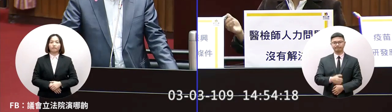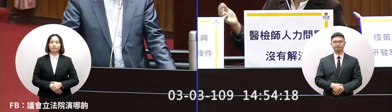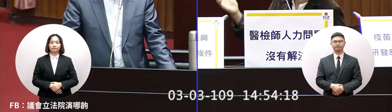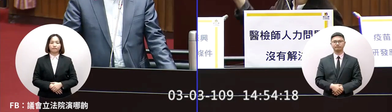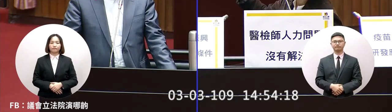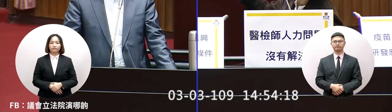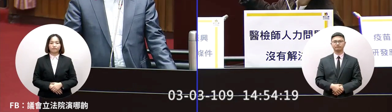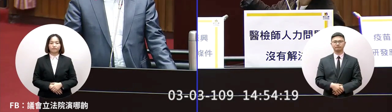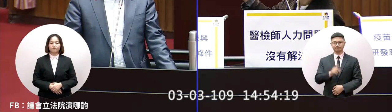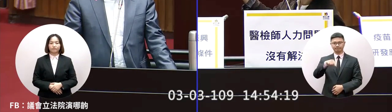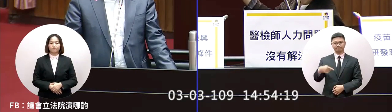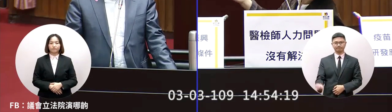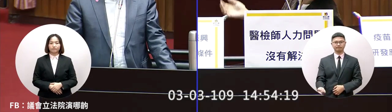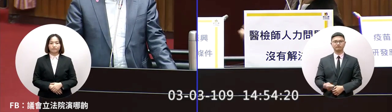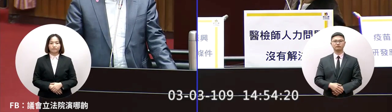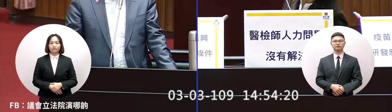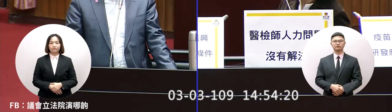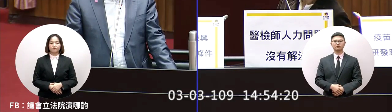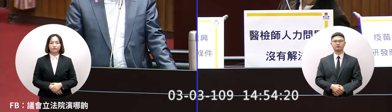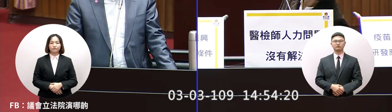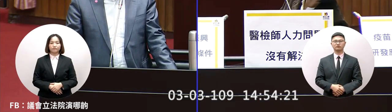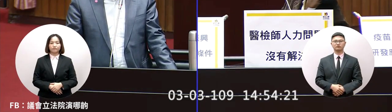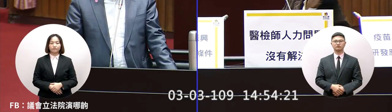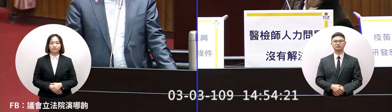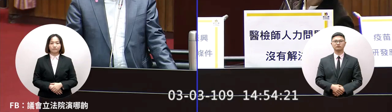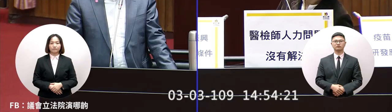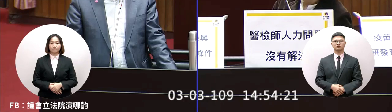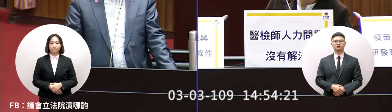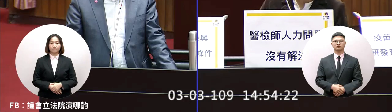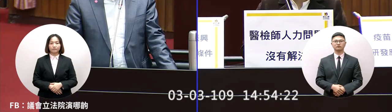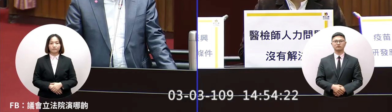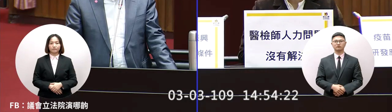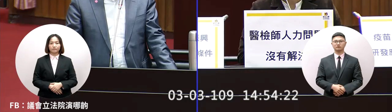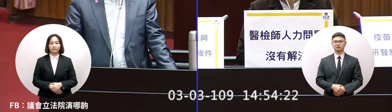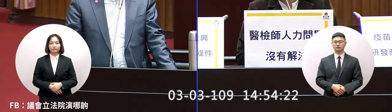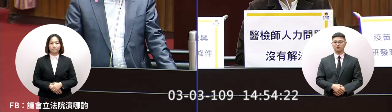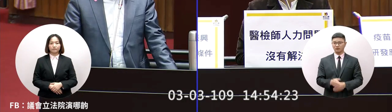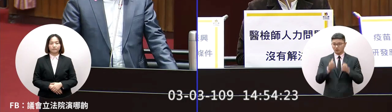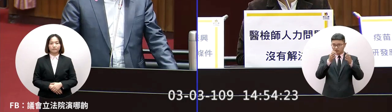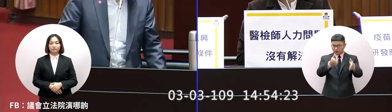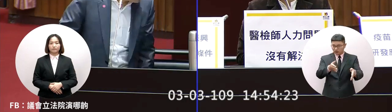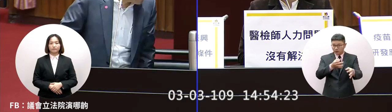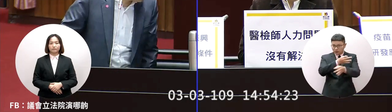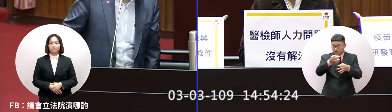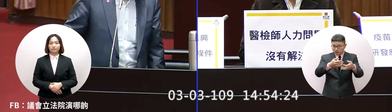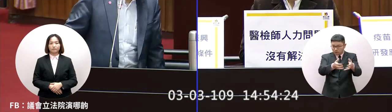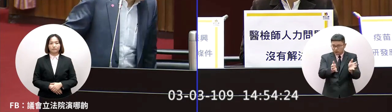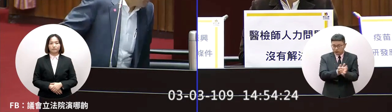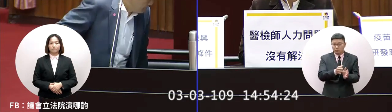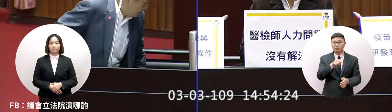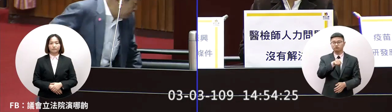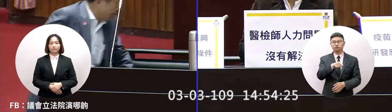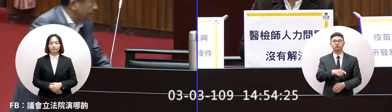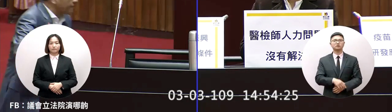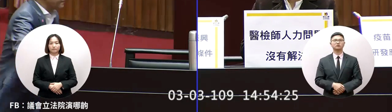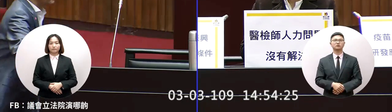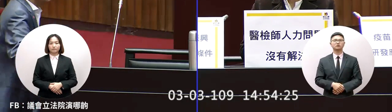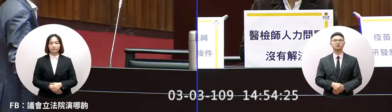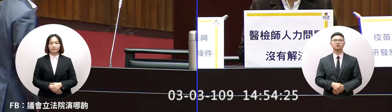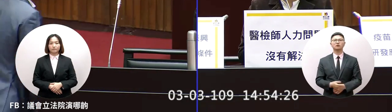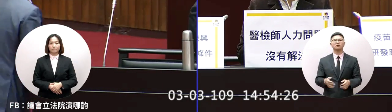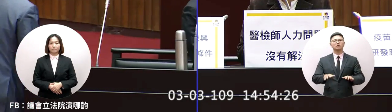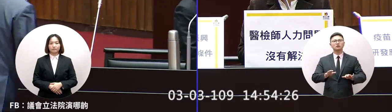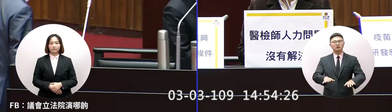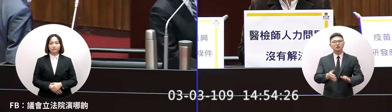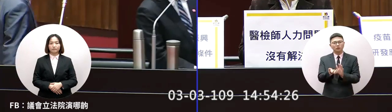谢。好，那我们下一张。再来就是针对经济部的部分经济部就是这一